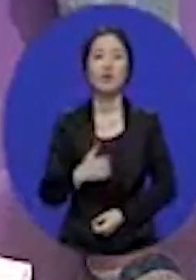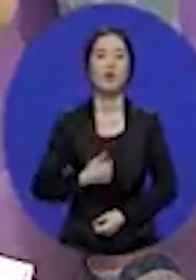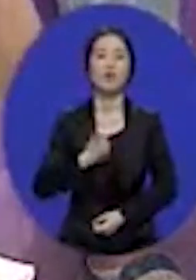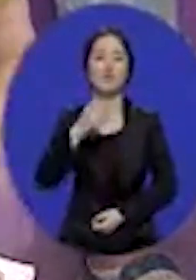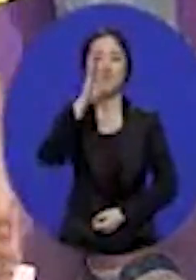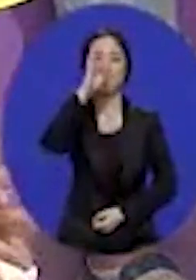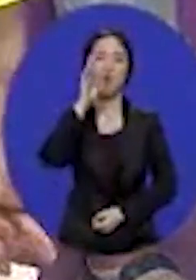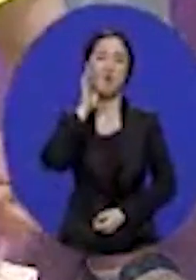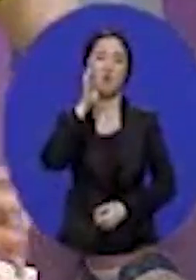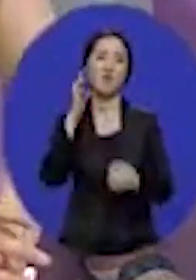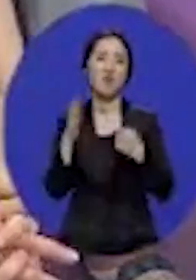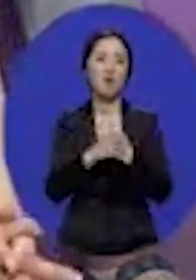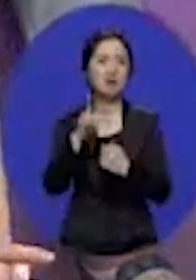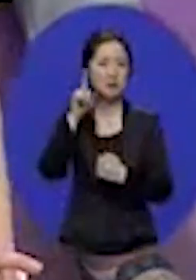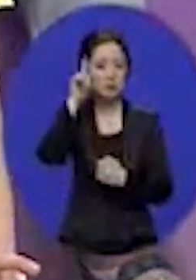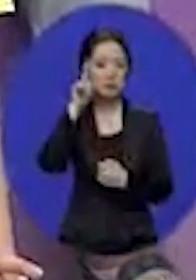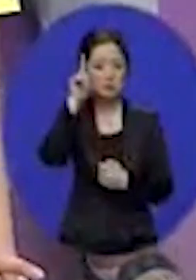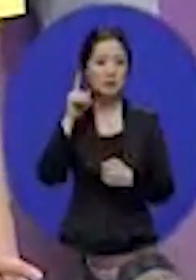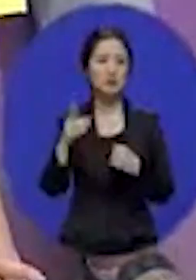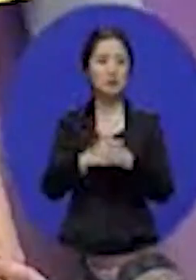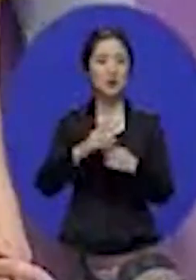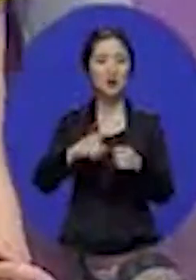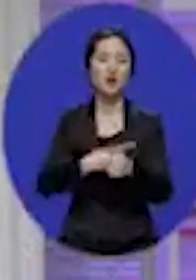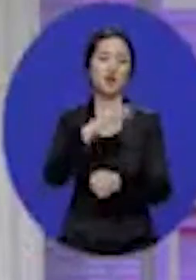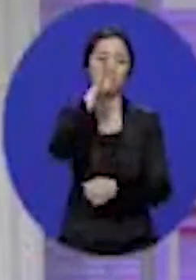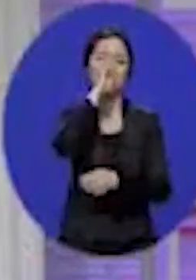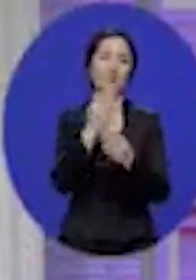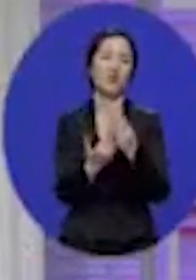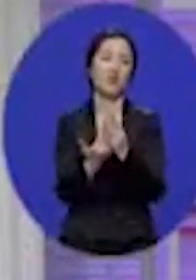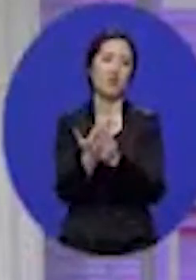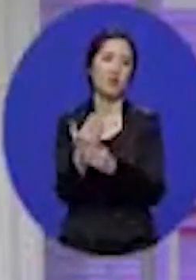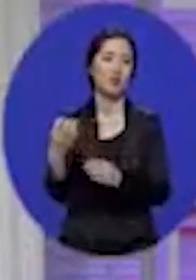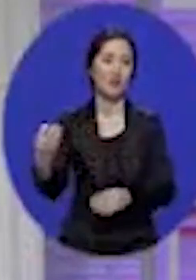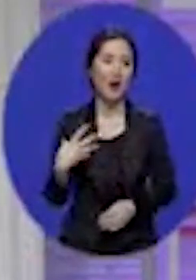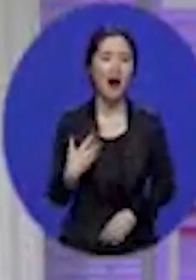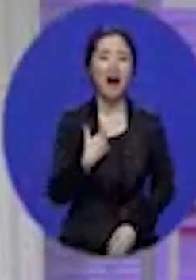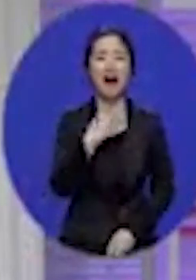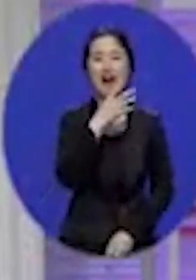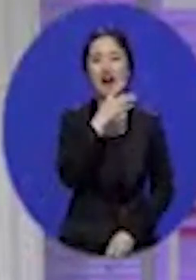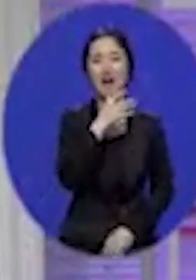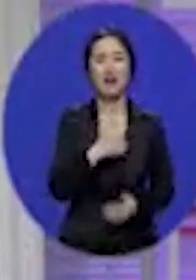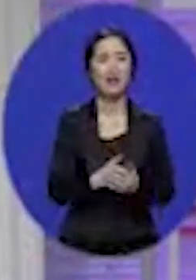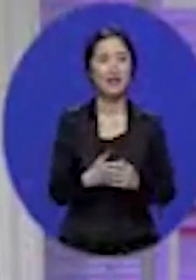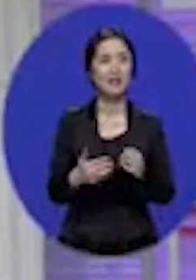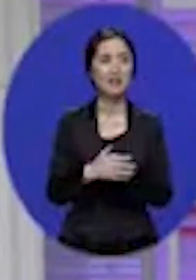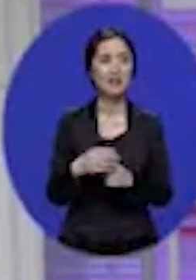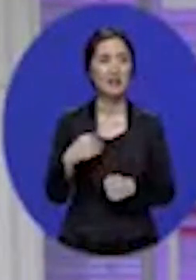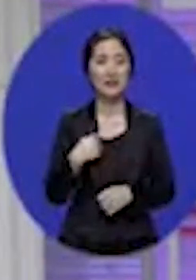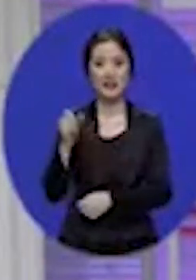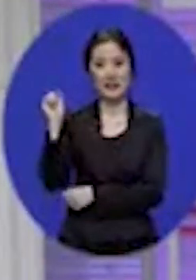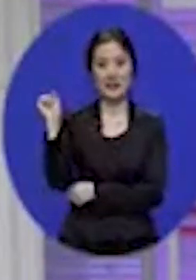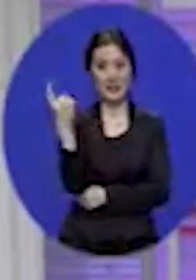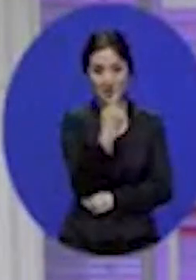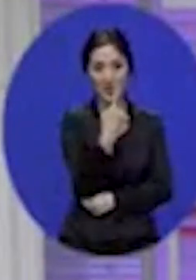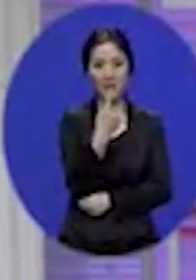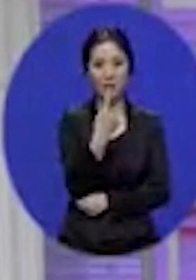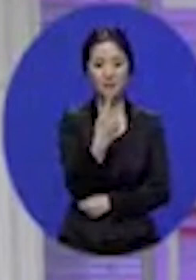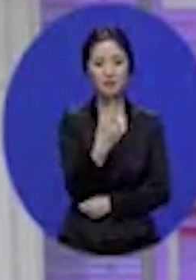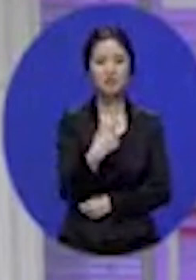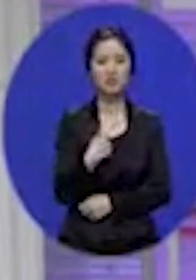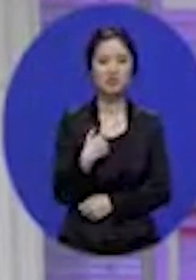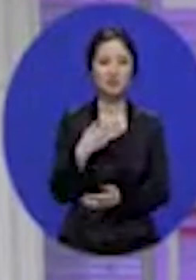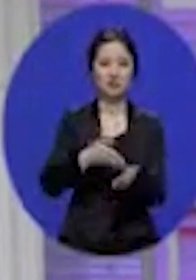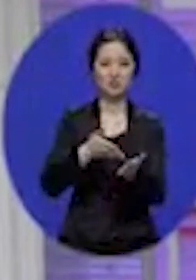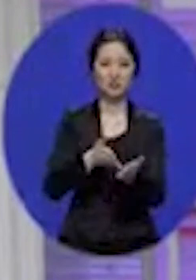너무 스트레스를 받아갖고 야구에. 그러니까 그때 제 심정은 야구 캐스터만 되면 저는 그 자리에서 죽어도 좋아였어요.